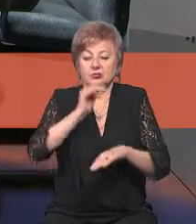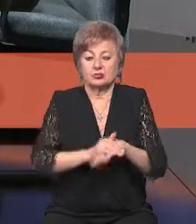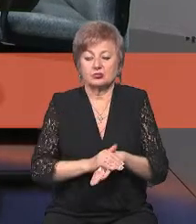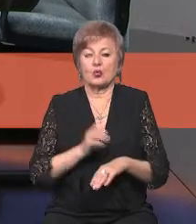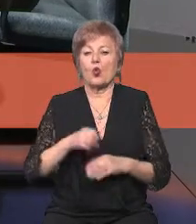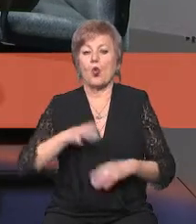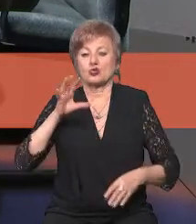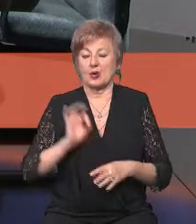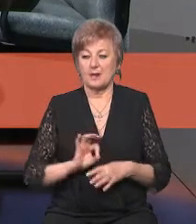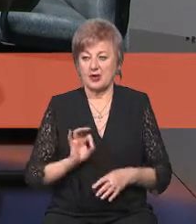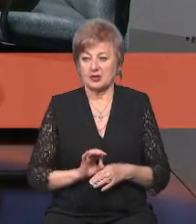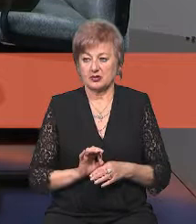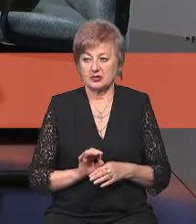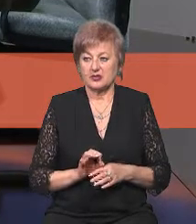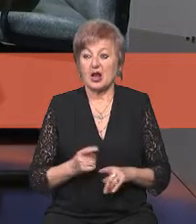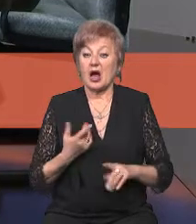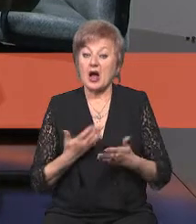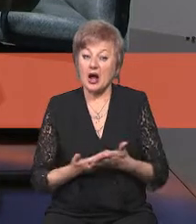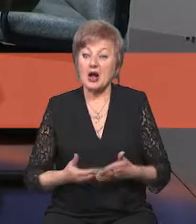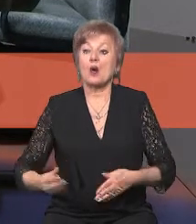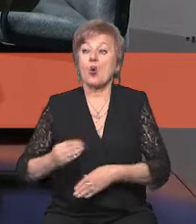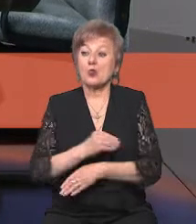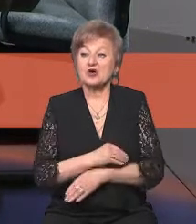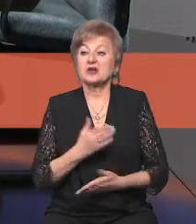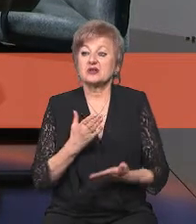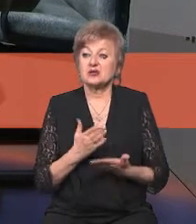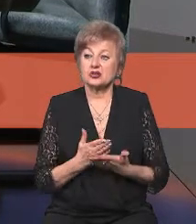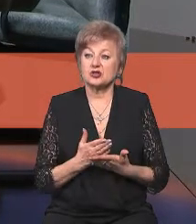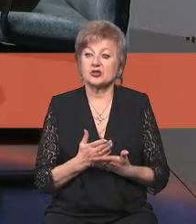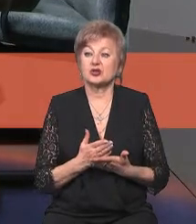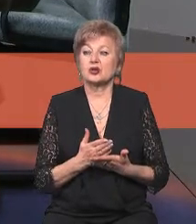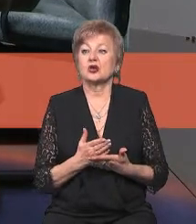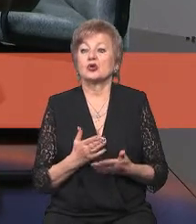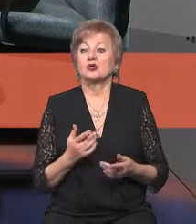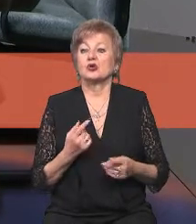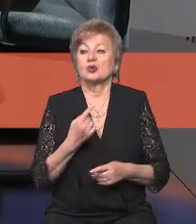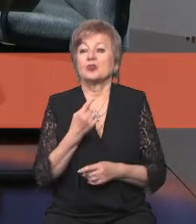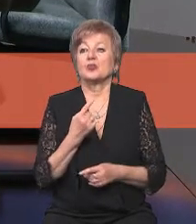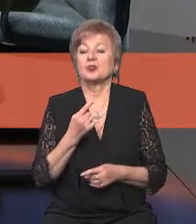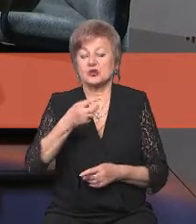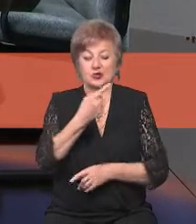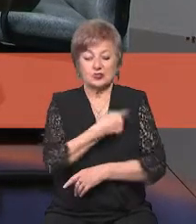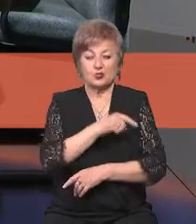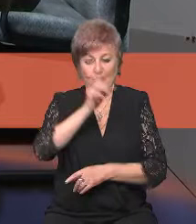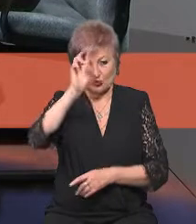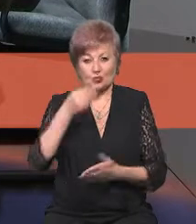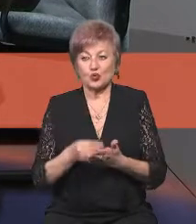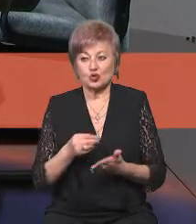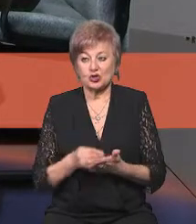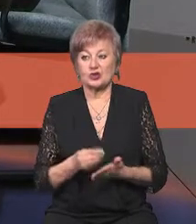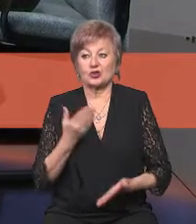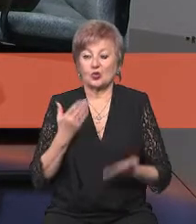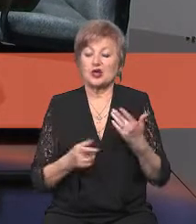онкозахворювань. Відносно ендопротезування є різні програми, які будуть включатися до медичного бюджету, але якщо ми кажемо